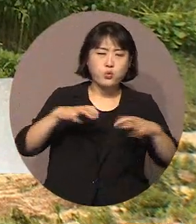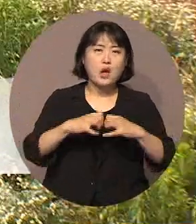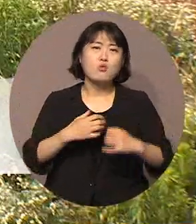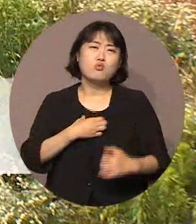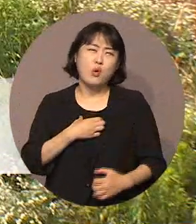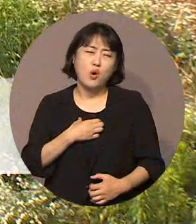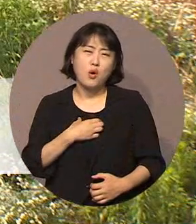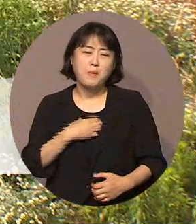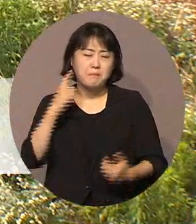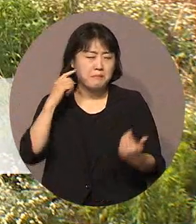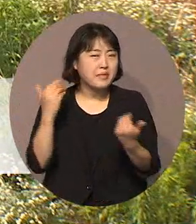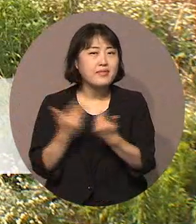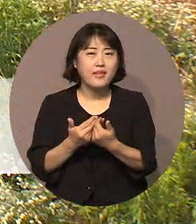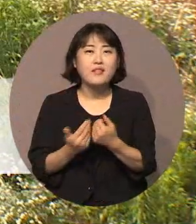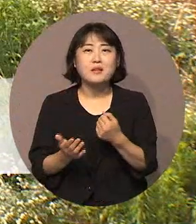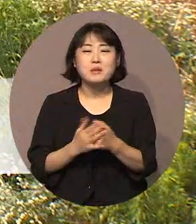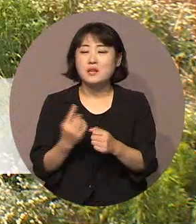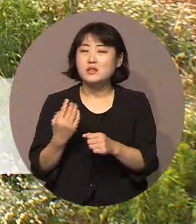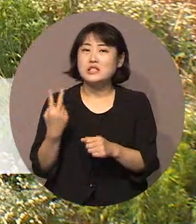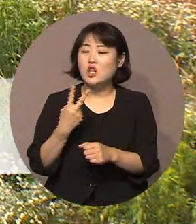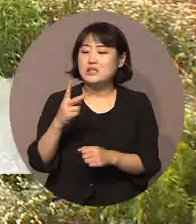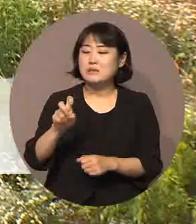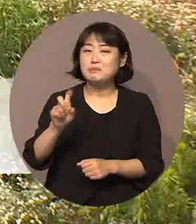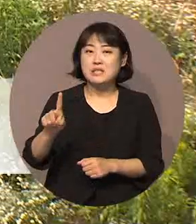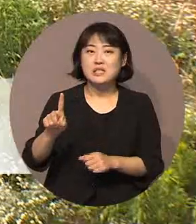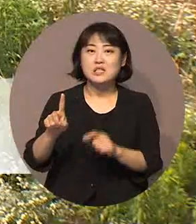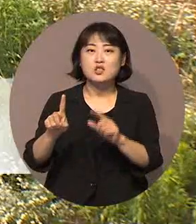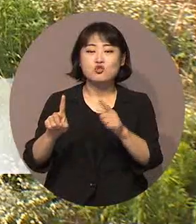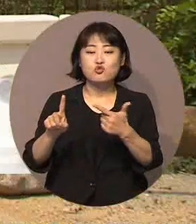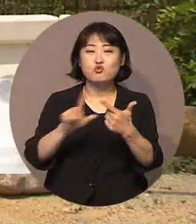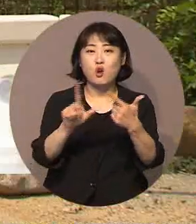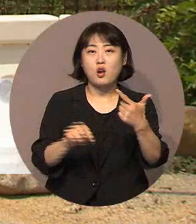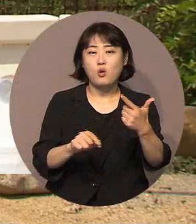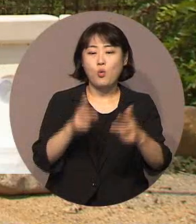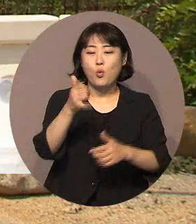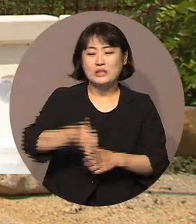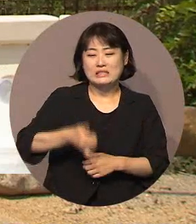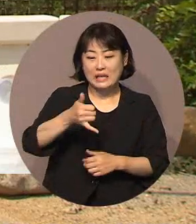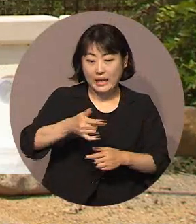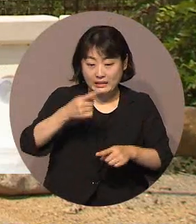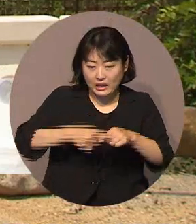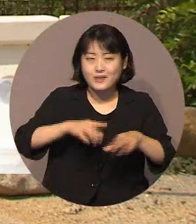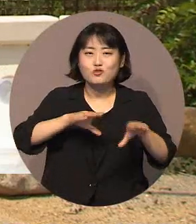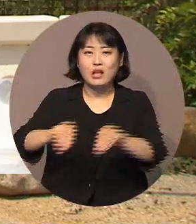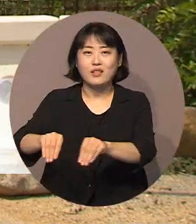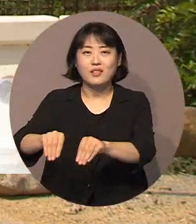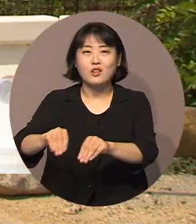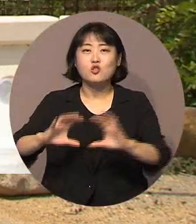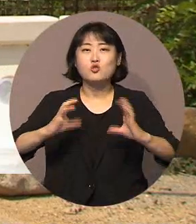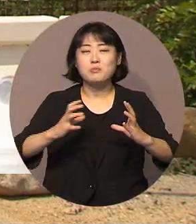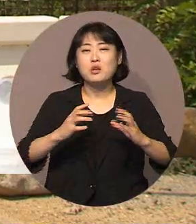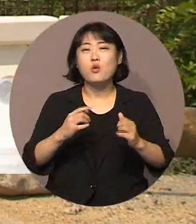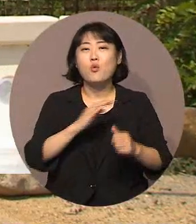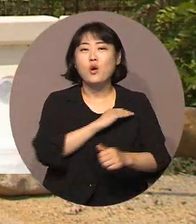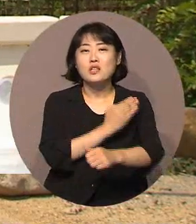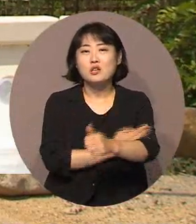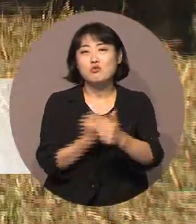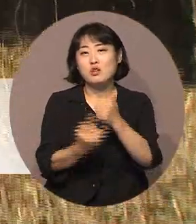위험을 우려해 반발하면서 지난 2021년 6월 공사가 중단됐는데 국민권익위원회가